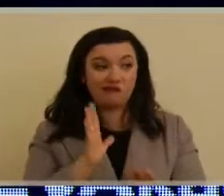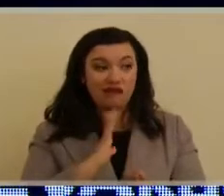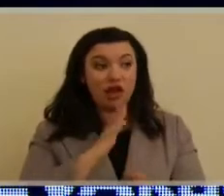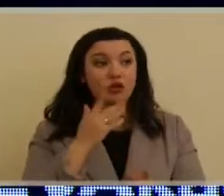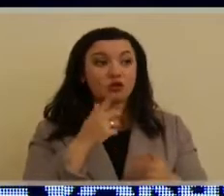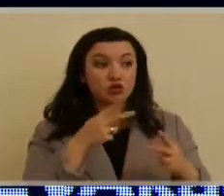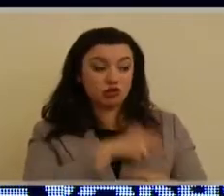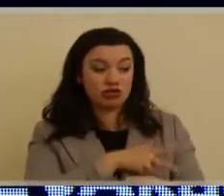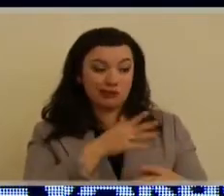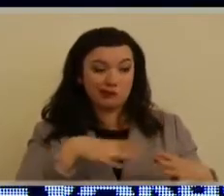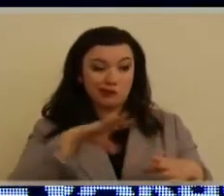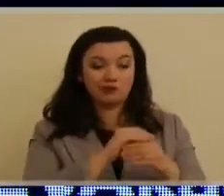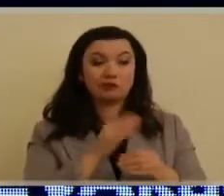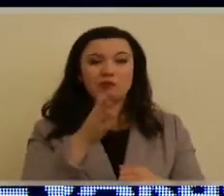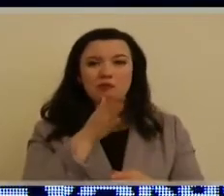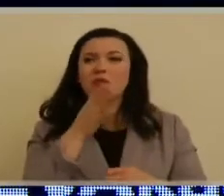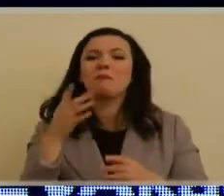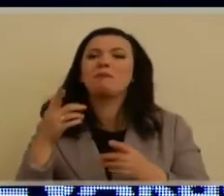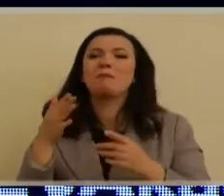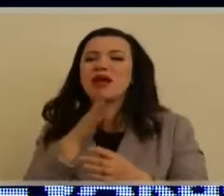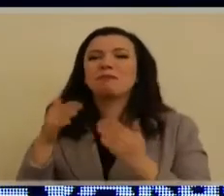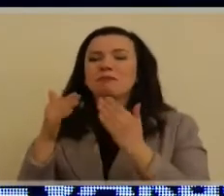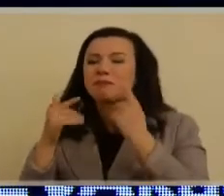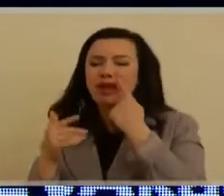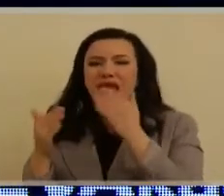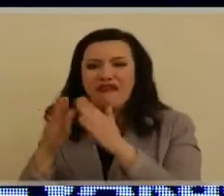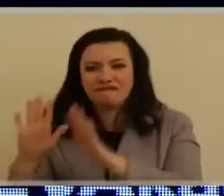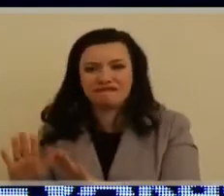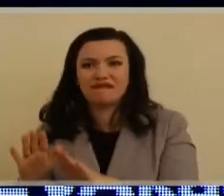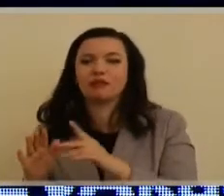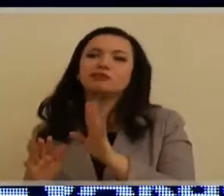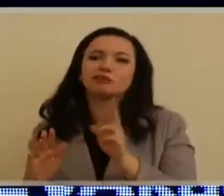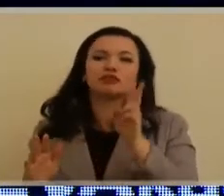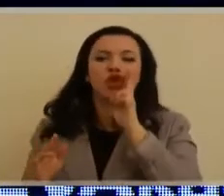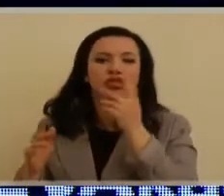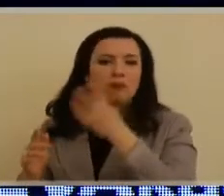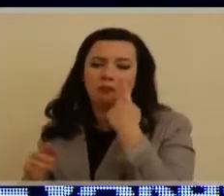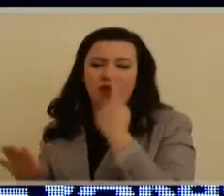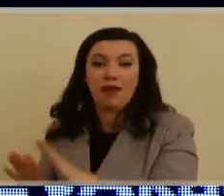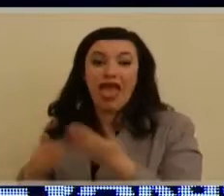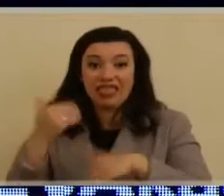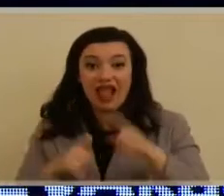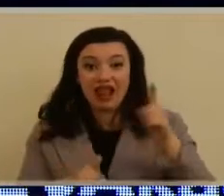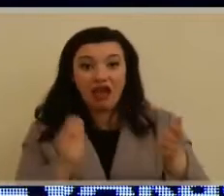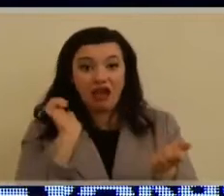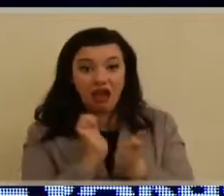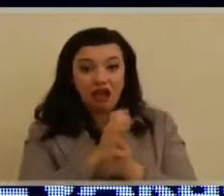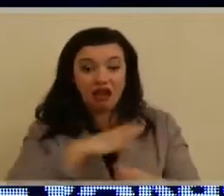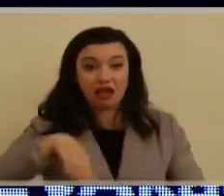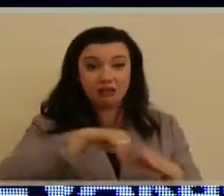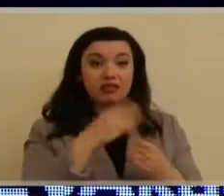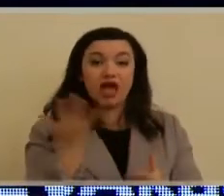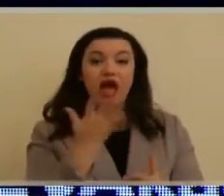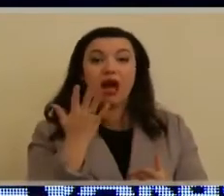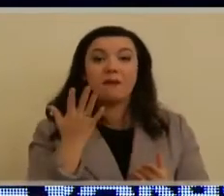bünyesinden izole ettiğimiz bakım evleri, kurumlar son seçenek olarak değerlendirilebilir. Engelliyi ailesiyle birbirine daha